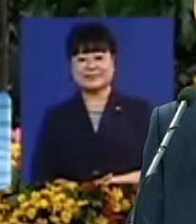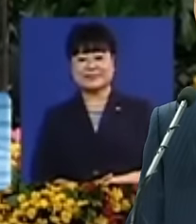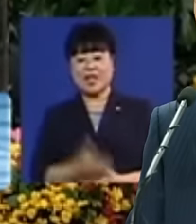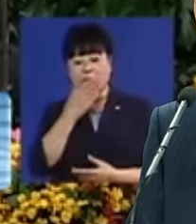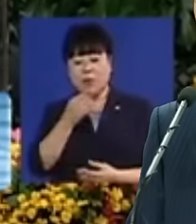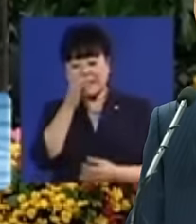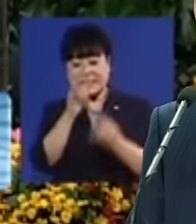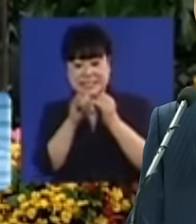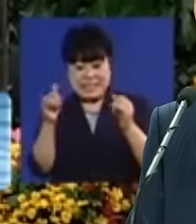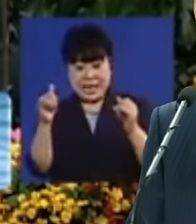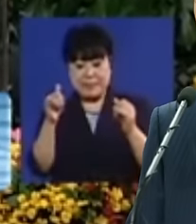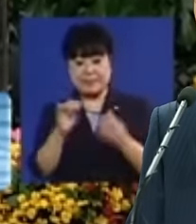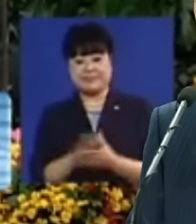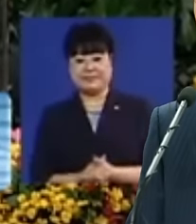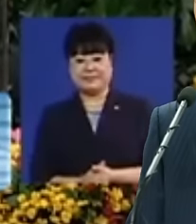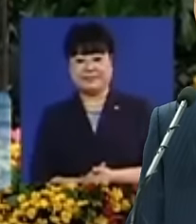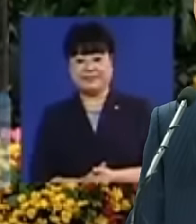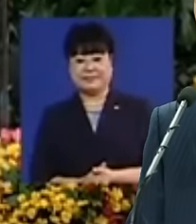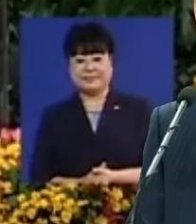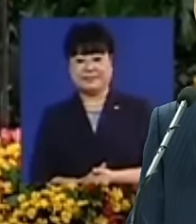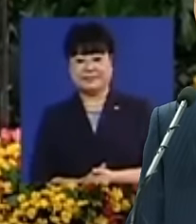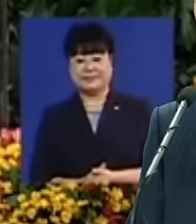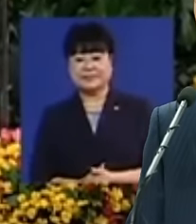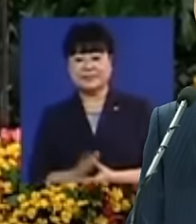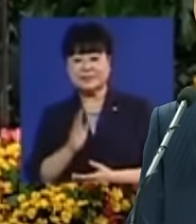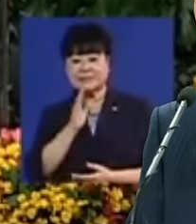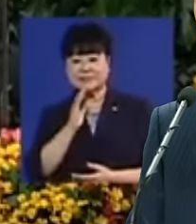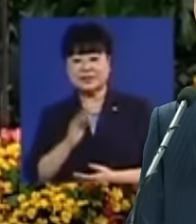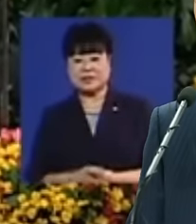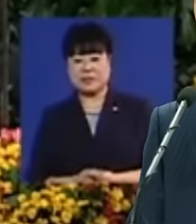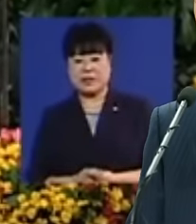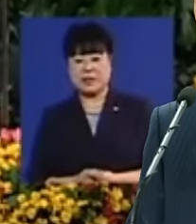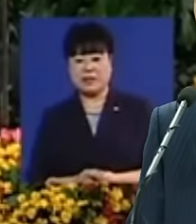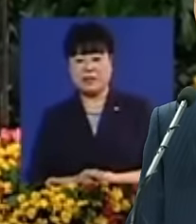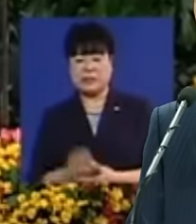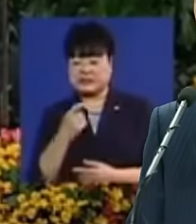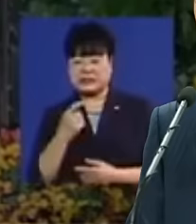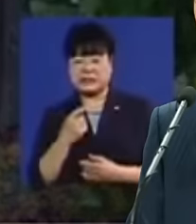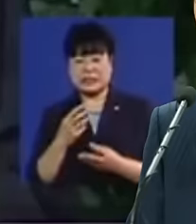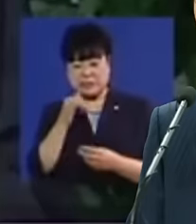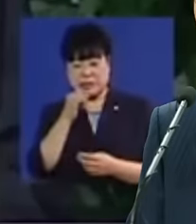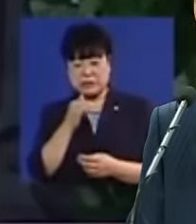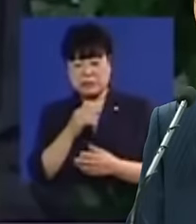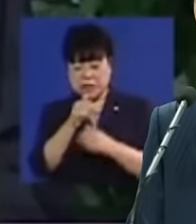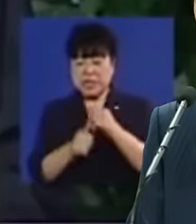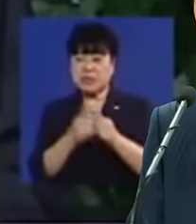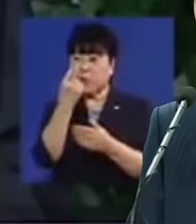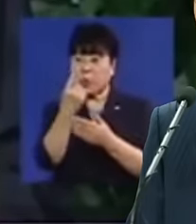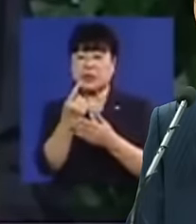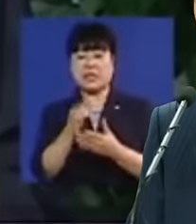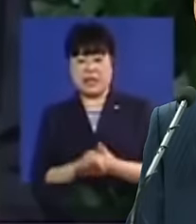복 있는 사람이라고 말하면 거부감을 느끼는 사람이 많습니다. 뭘 하나님께